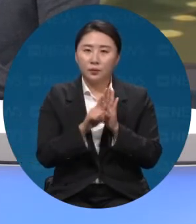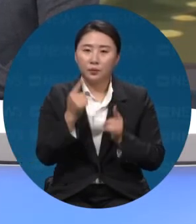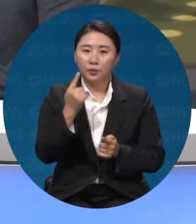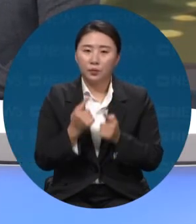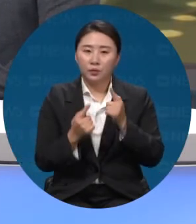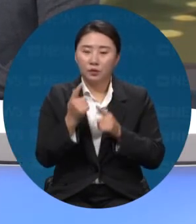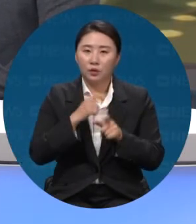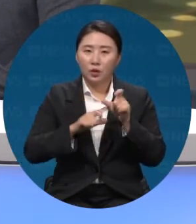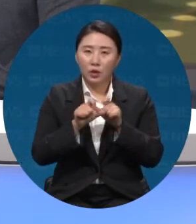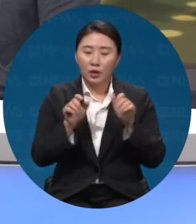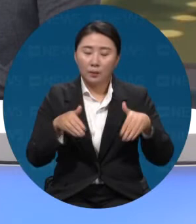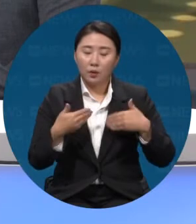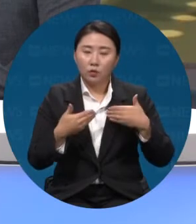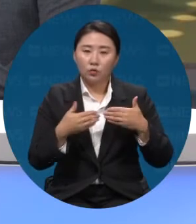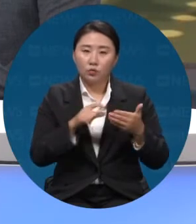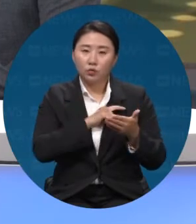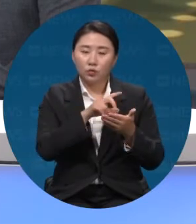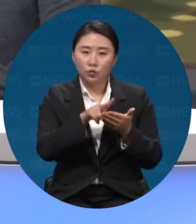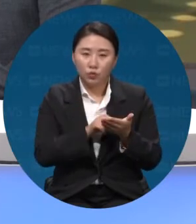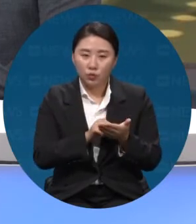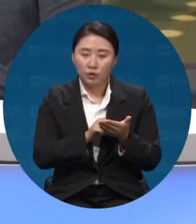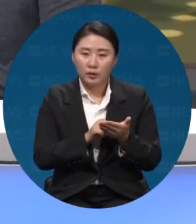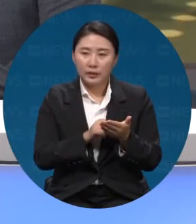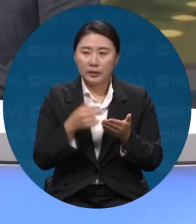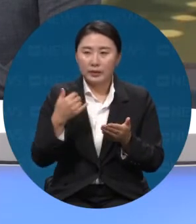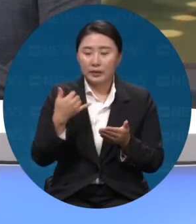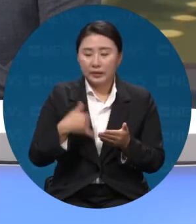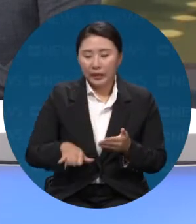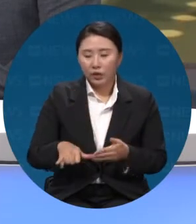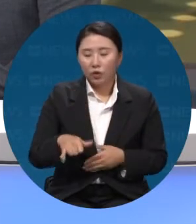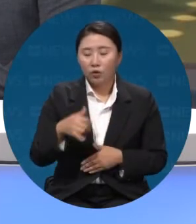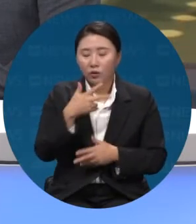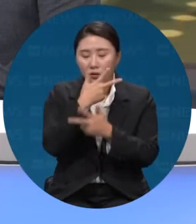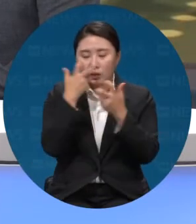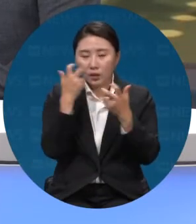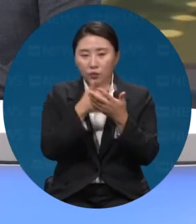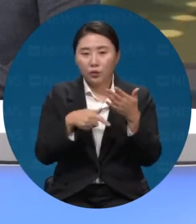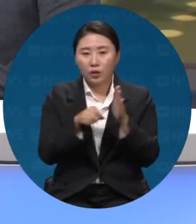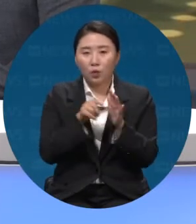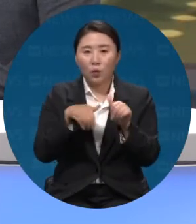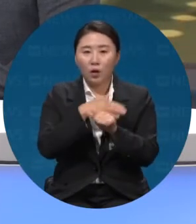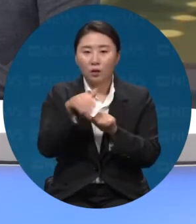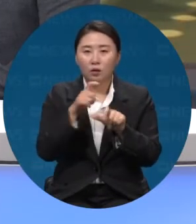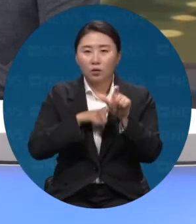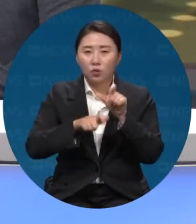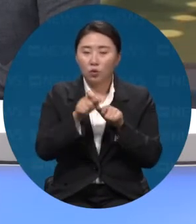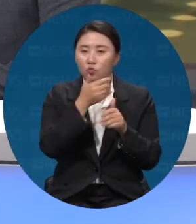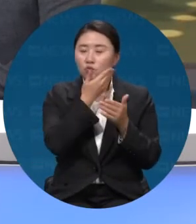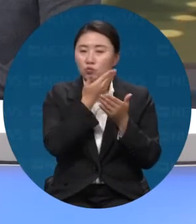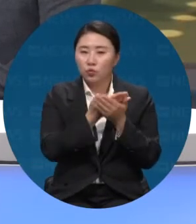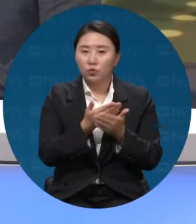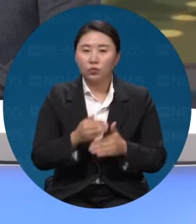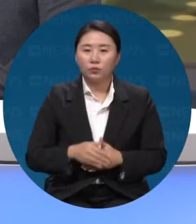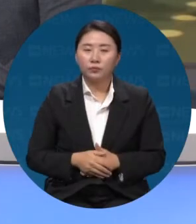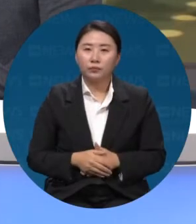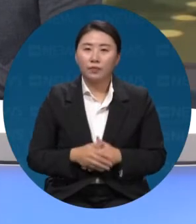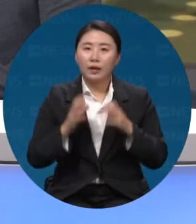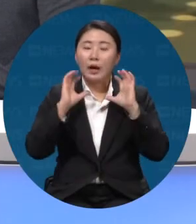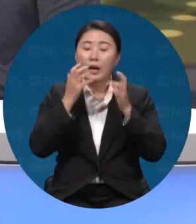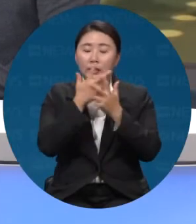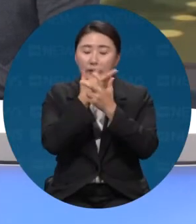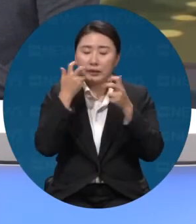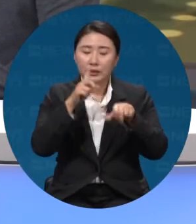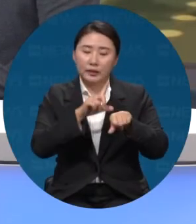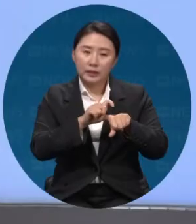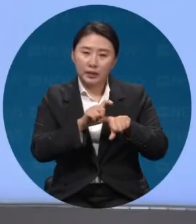좀 더 가벼운 주제라고 볼 수 있겠는데요 자녀가 이제 잠을 잘 수 있게 하려면 그런 환경이 좀 중요하다 이런 얘기네요 4 아이들의 수면